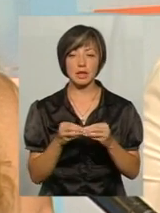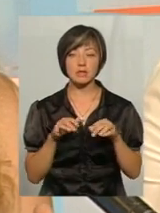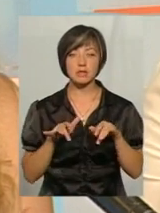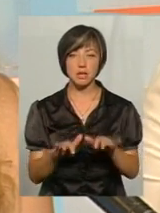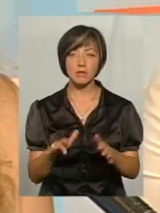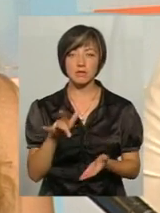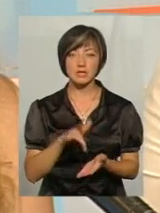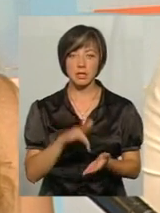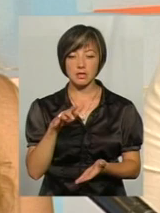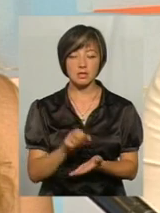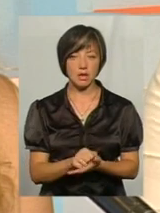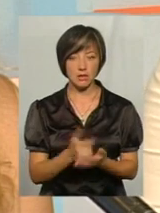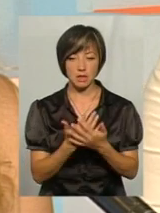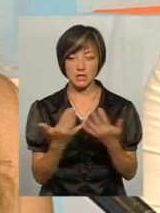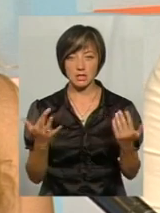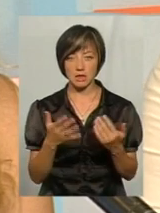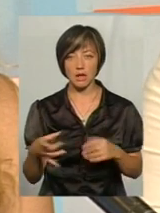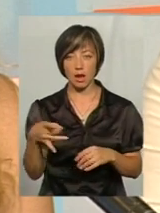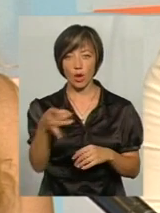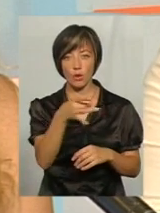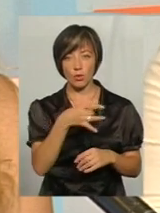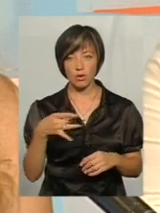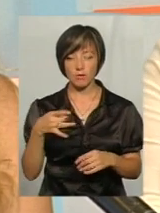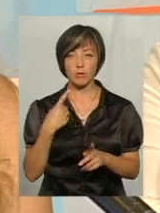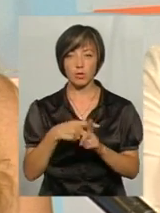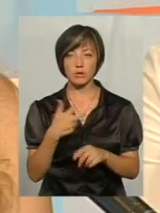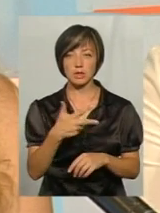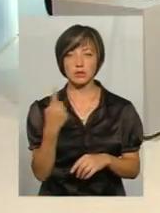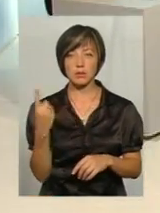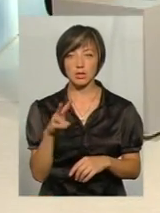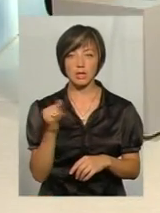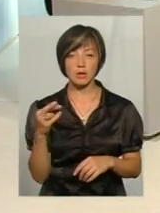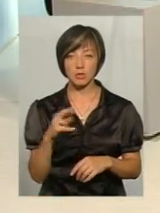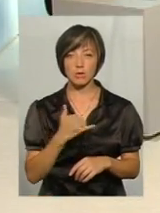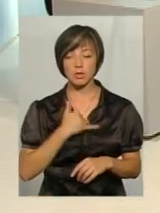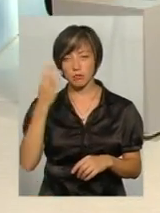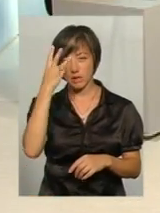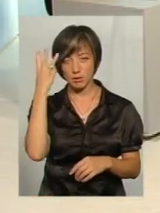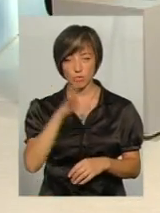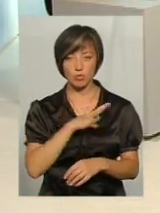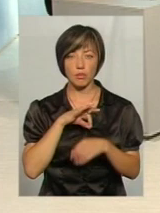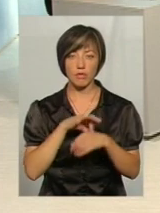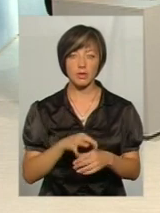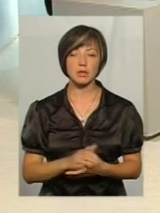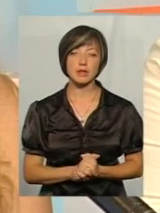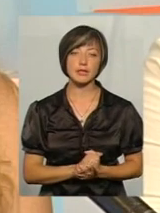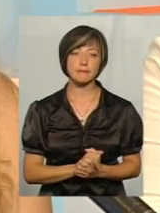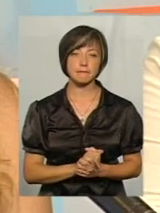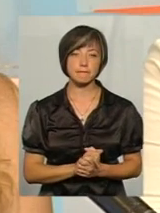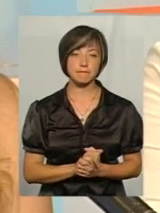заходів в центрах зайнятості різних районів Хмельницької області, плюс 31 липня на Хмельницькому була